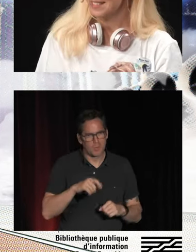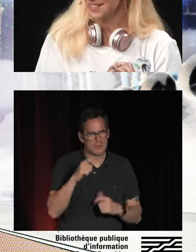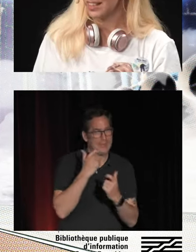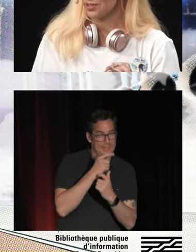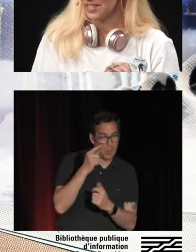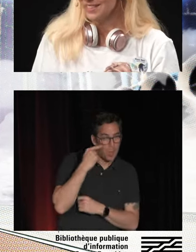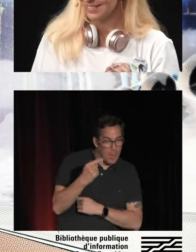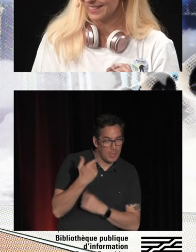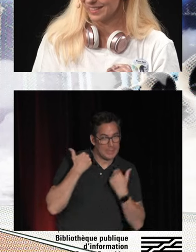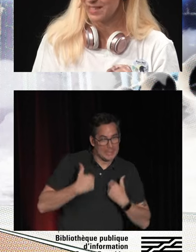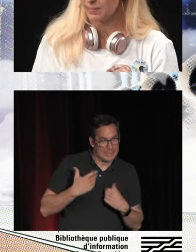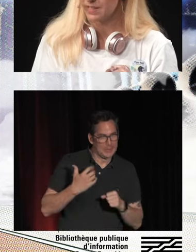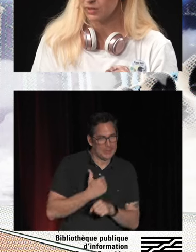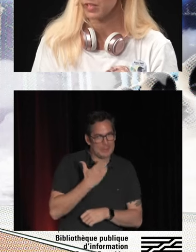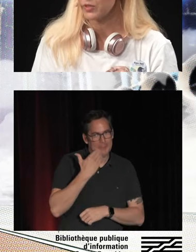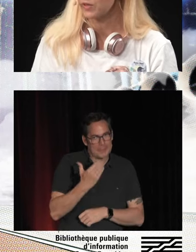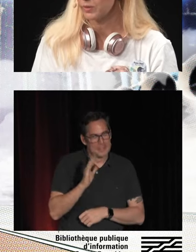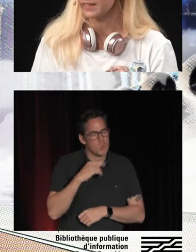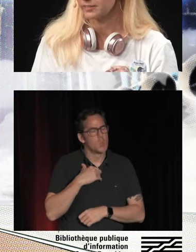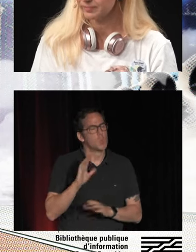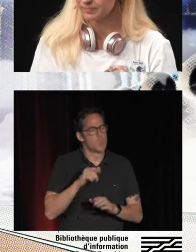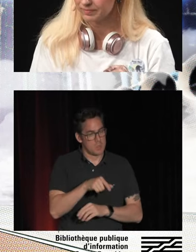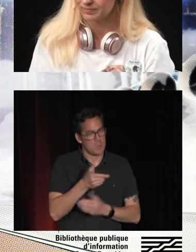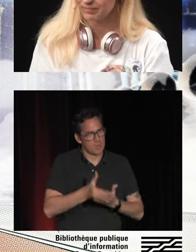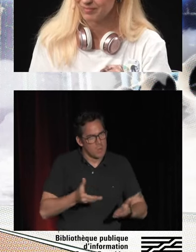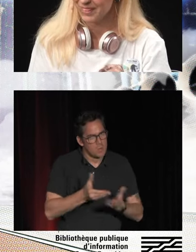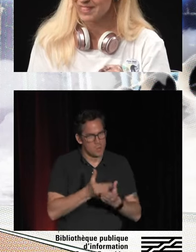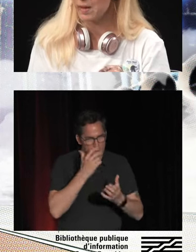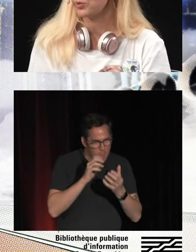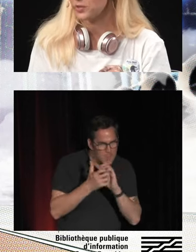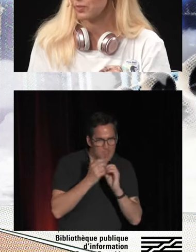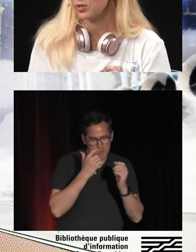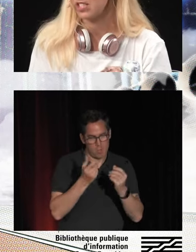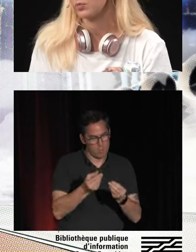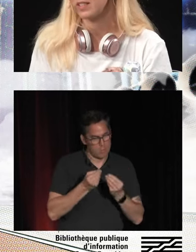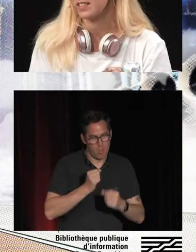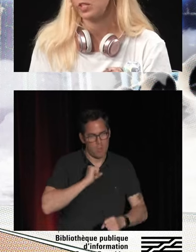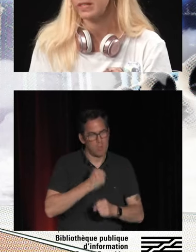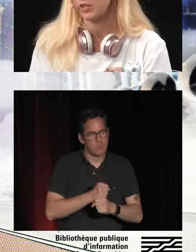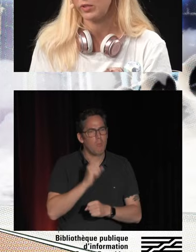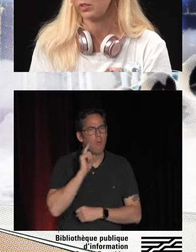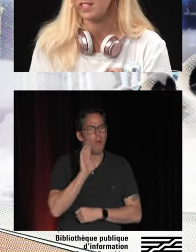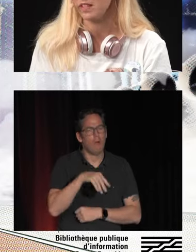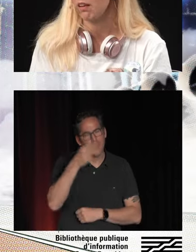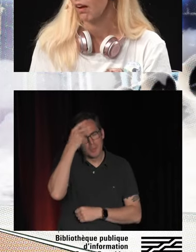C'est pas dit. C'est très gentil, mais c'est pas dit. Non, vraiment, c'est compliqué. Hein. C'est ma punition parce que j'ai dit, non, mais t'as un